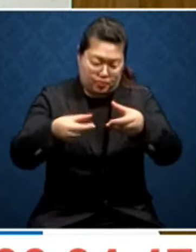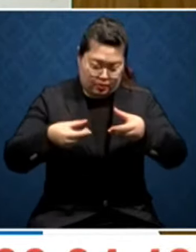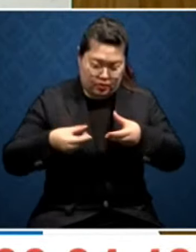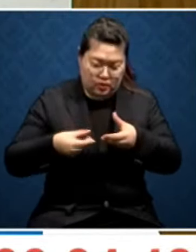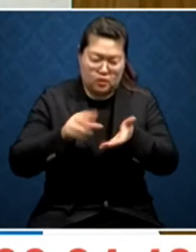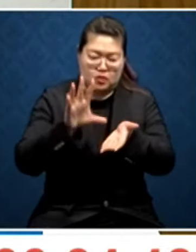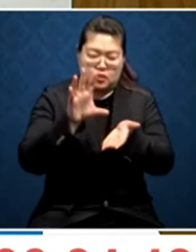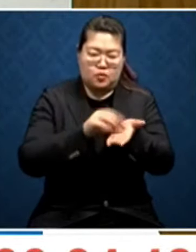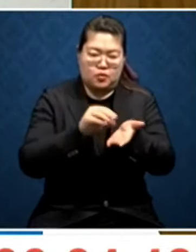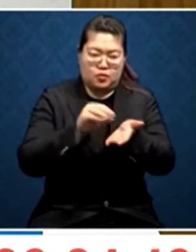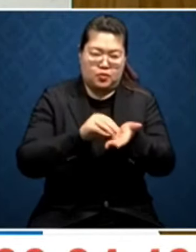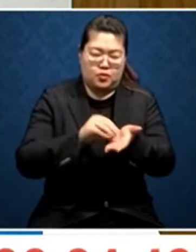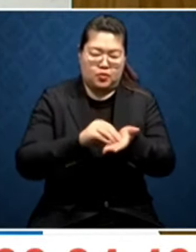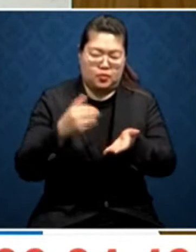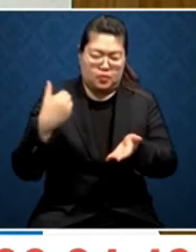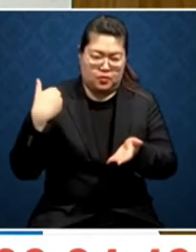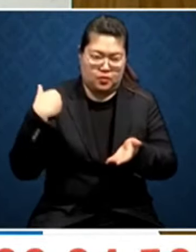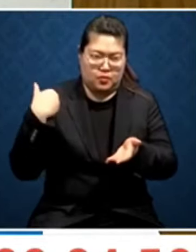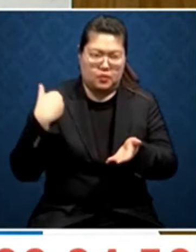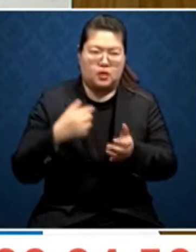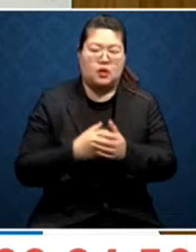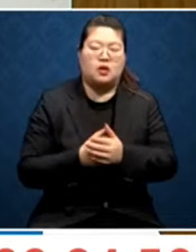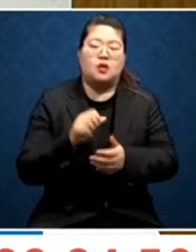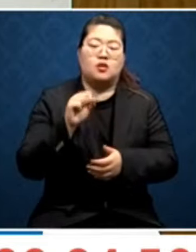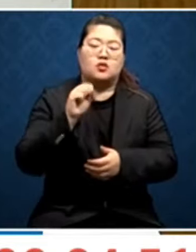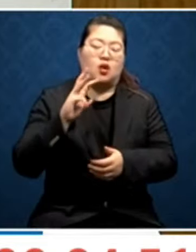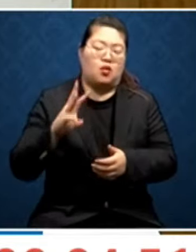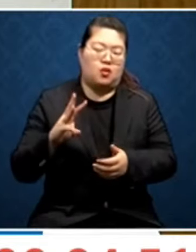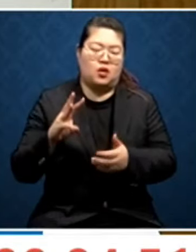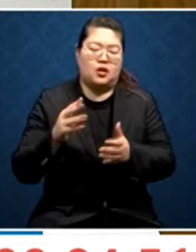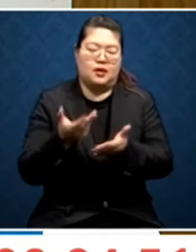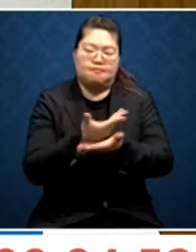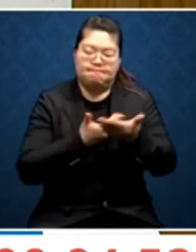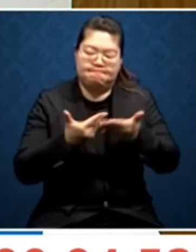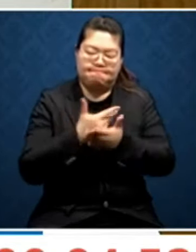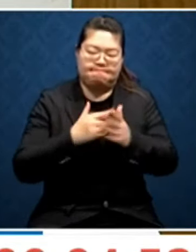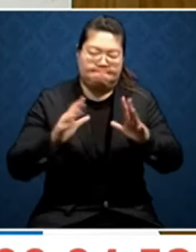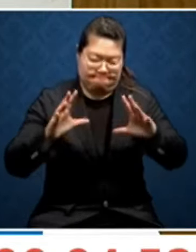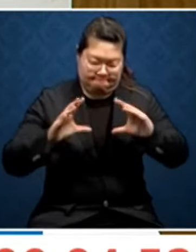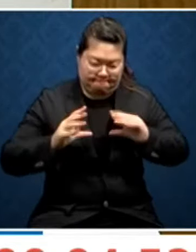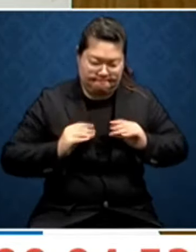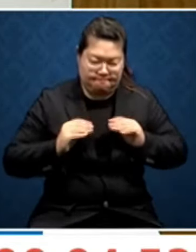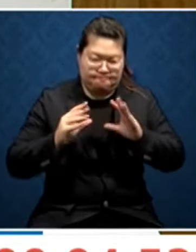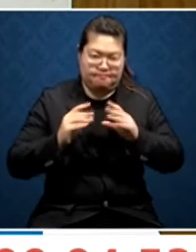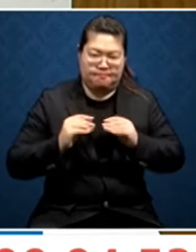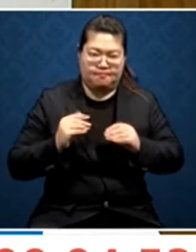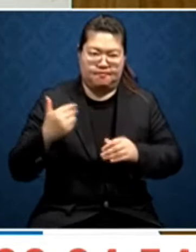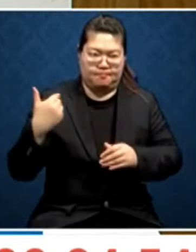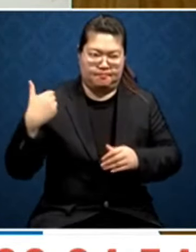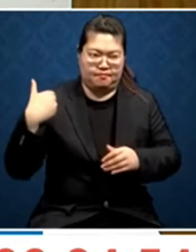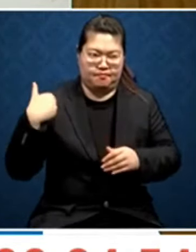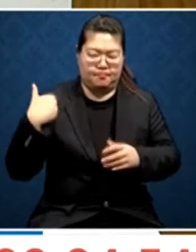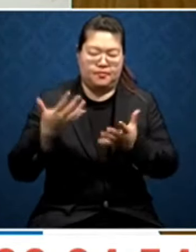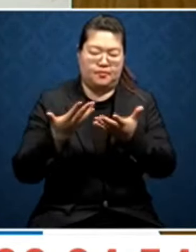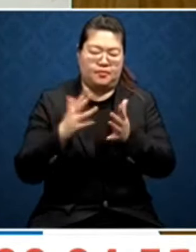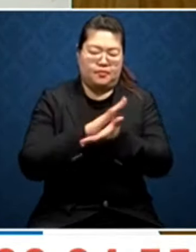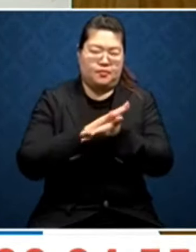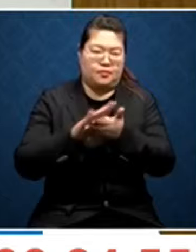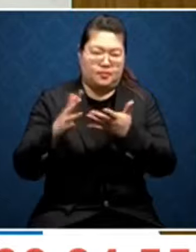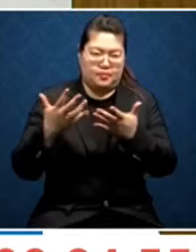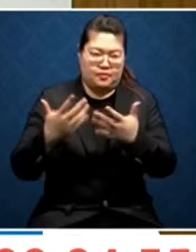การวิสามัญและที่ประชุมสภาผู้แทนได้พิจารณาเห็นชอบกับข้อสังเกตของคณะกรรมการวิสามัญด้วยแล้วนะครับผม